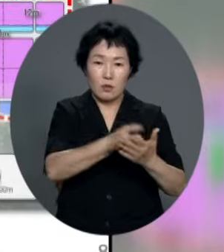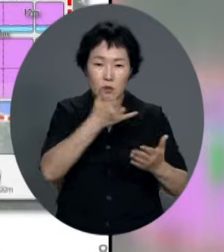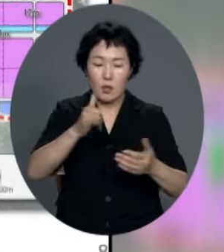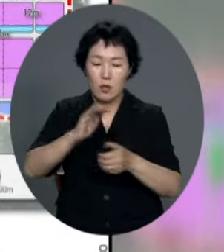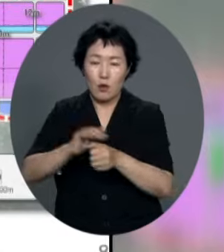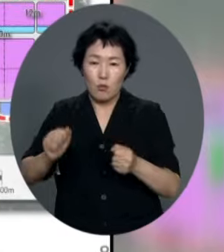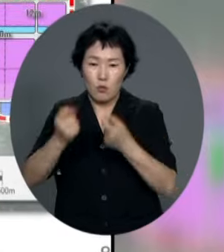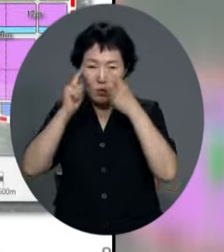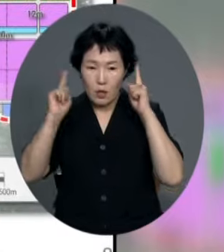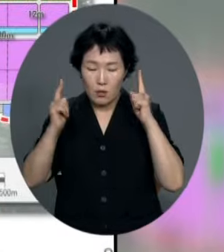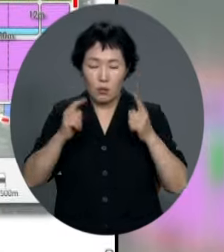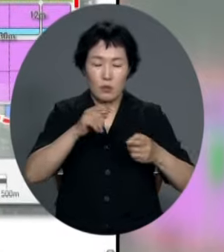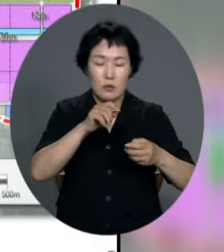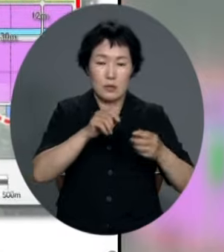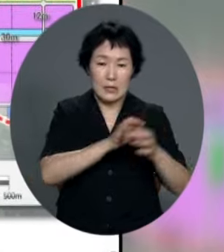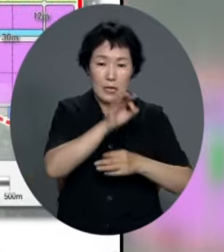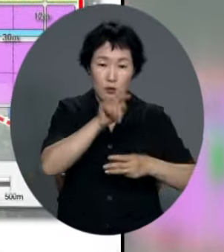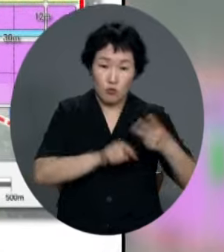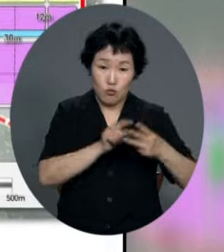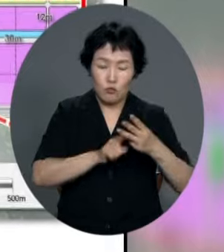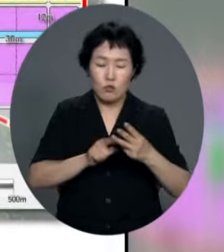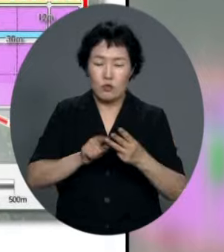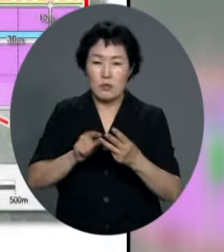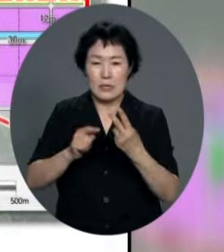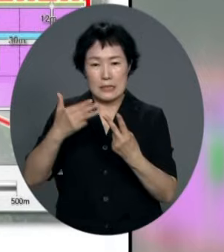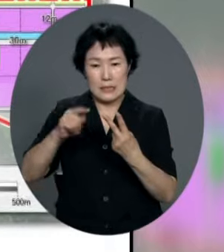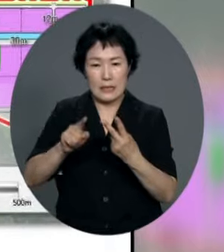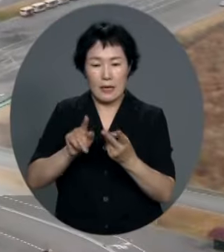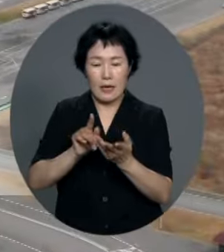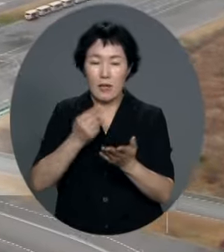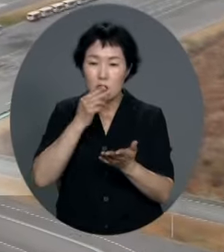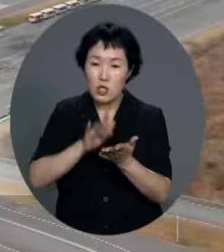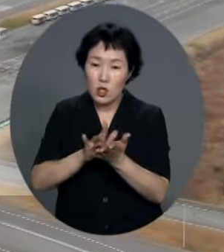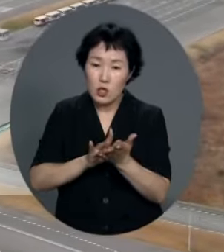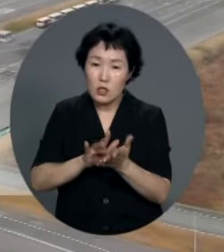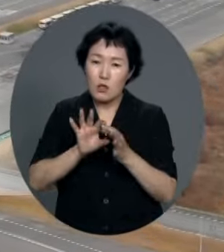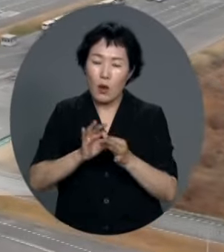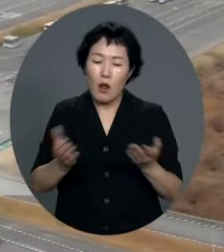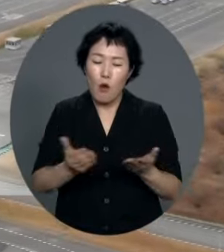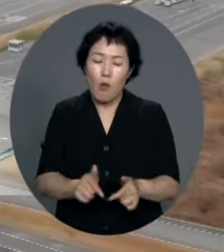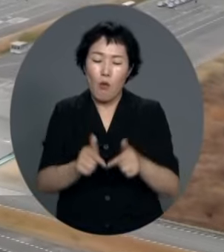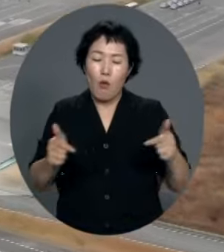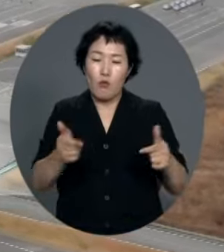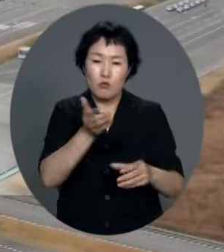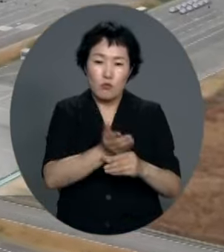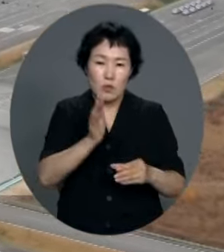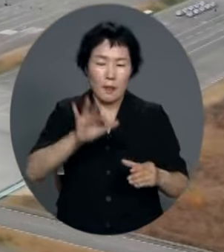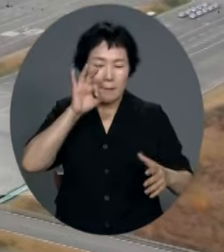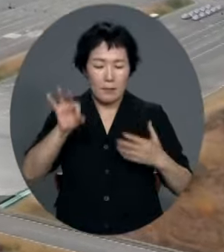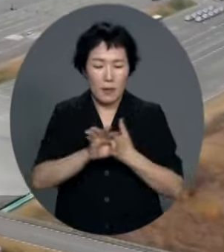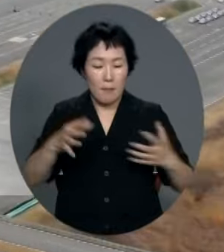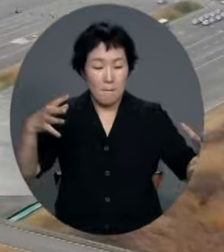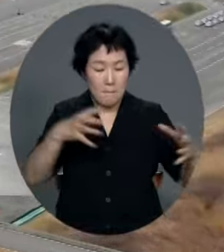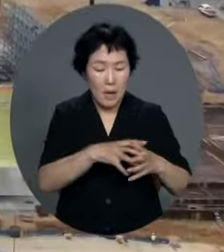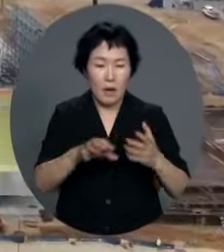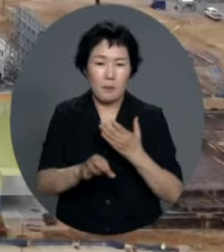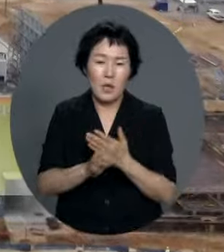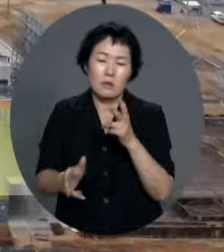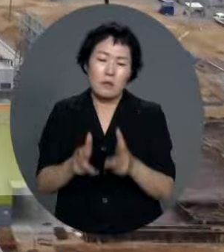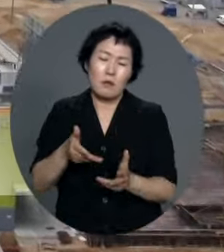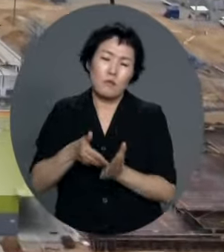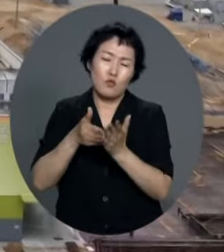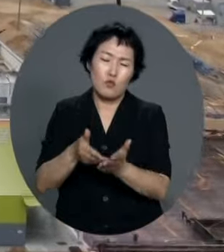상주 캠퍼스와 2차전지 인력양성 사업을 추진하고 있는데 관련학과가 통합되면 사업 추진에도 차질이